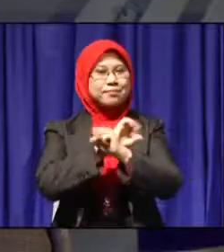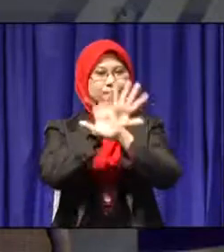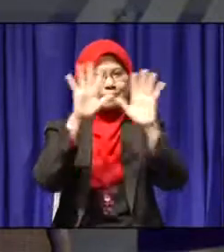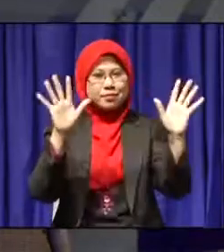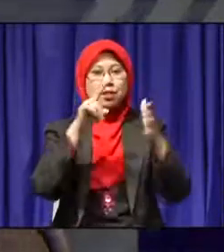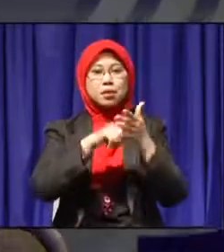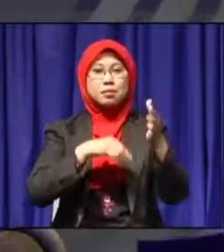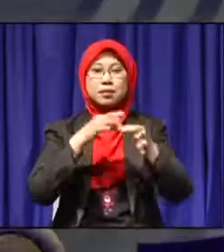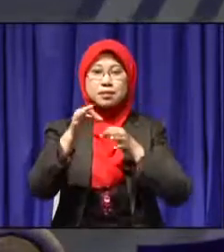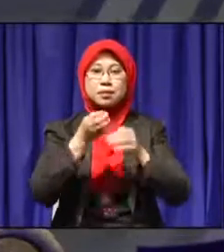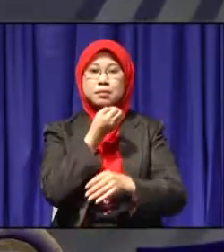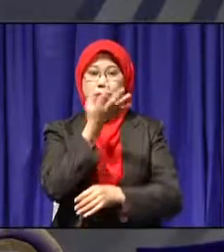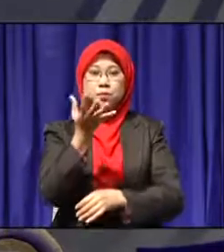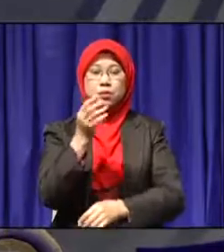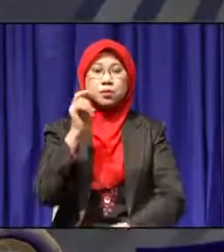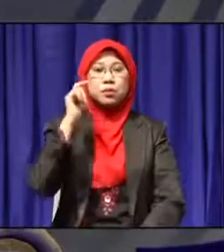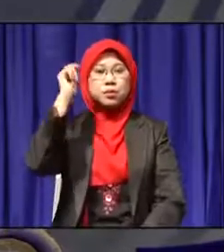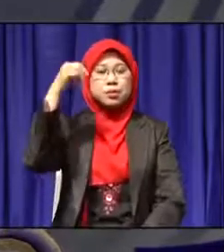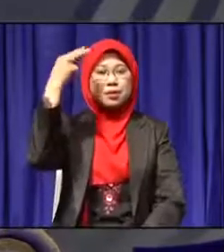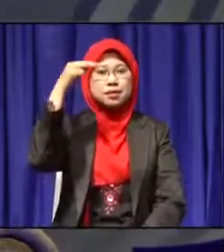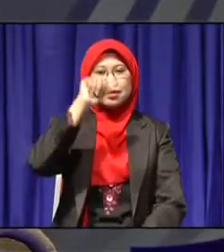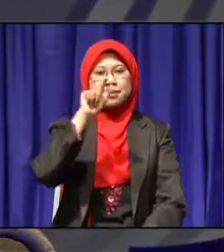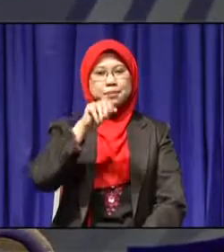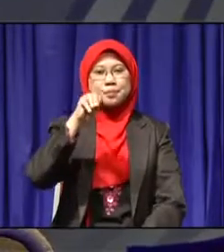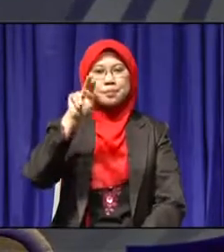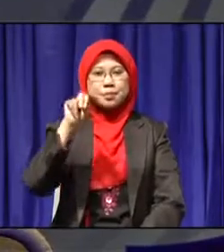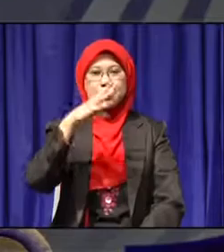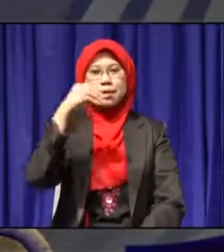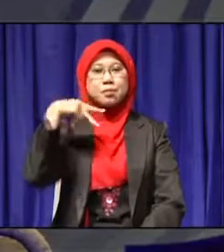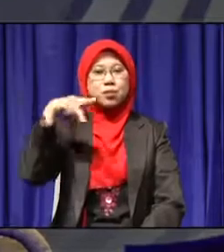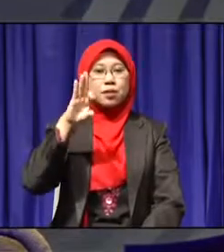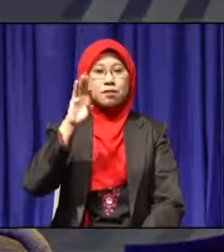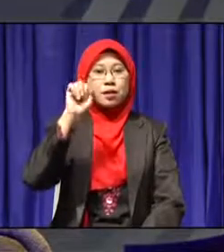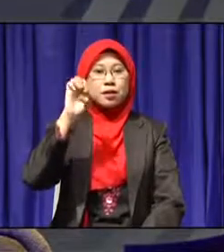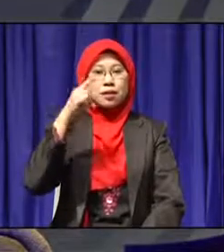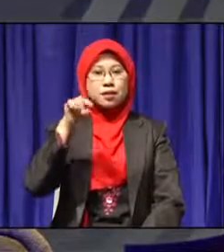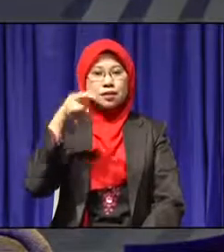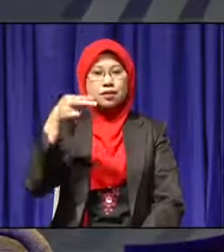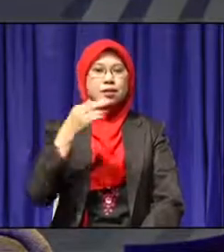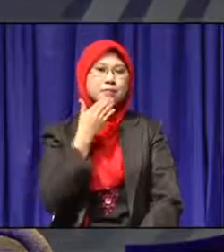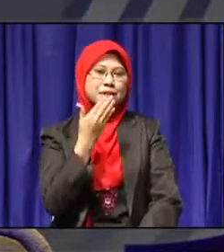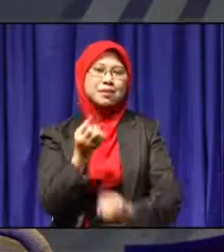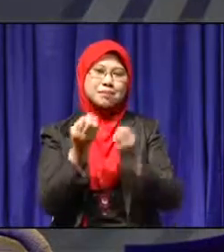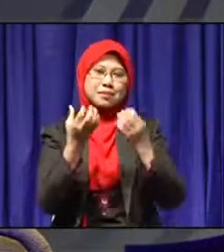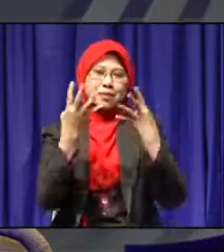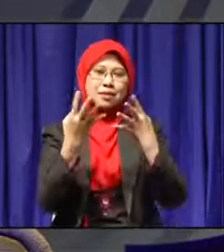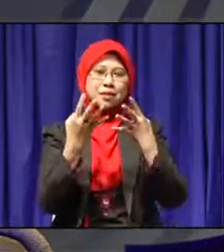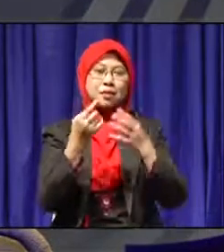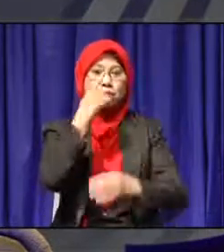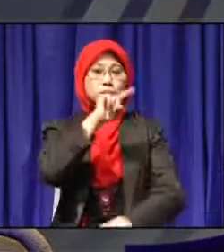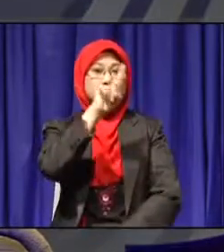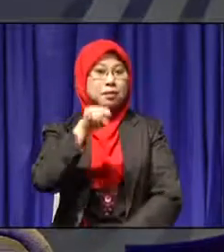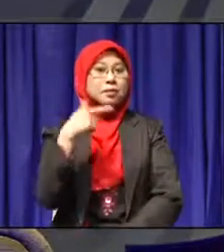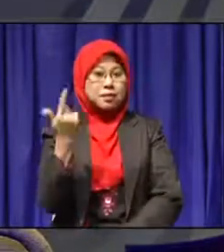oleh atau Haji Asman tadi dan juga banufaza terima kasih banyak-banyak dan untuk soalnya seterusnya apakah teh kita